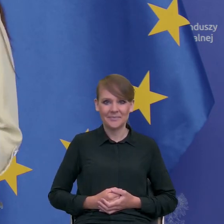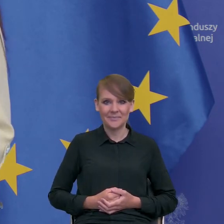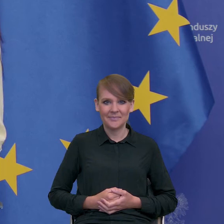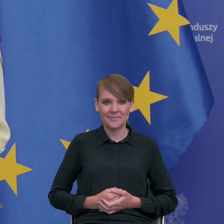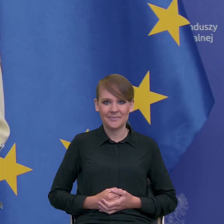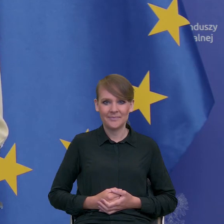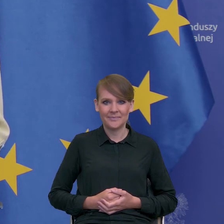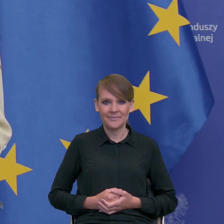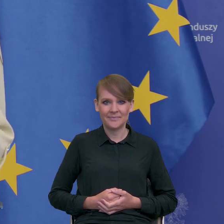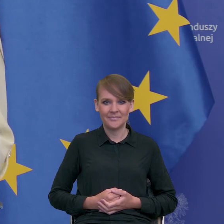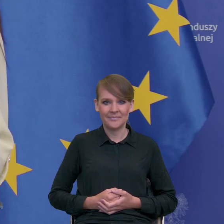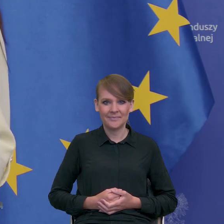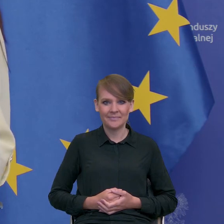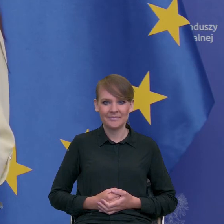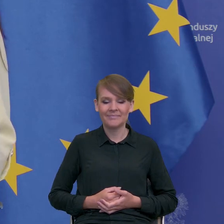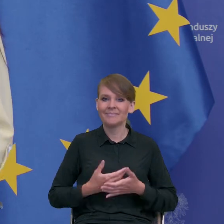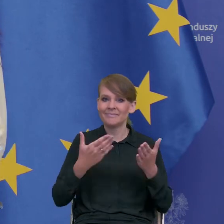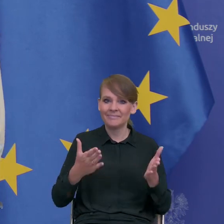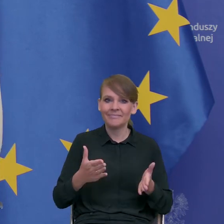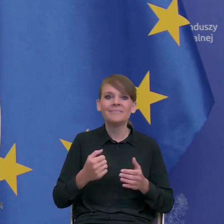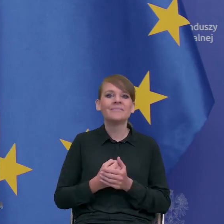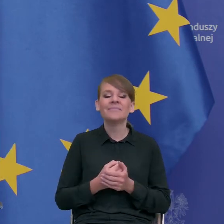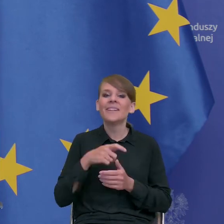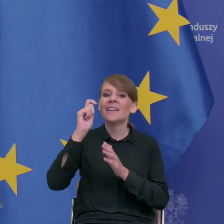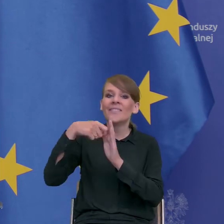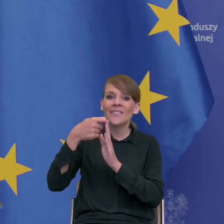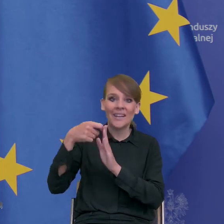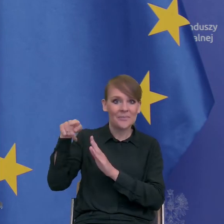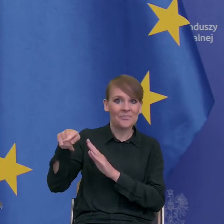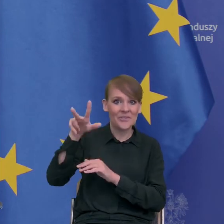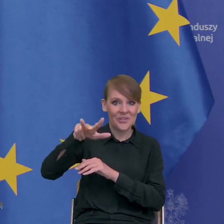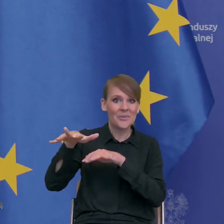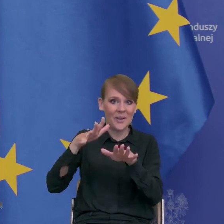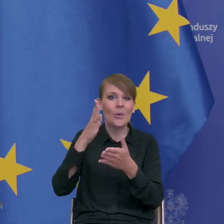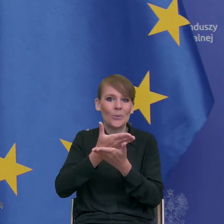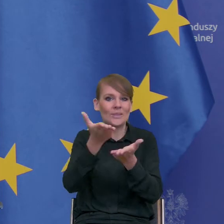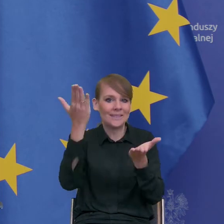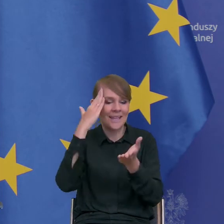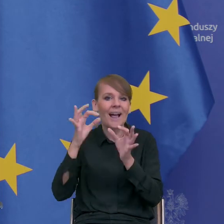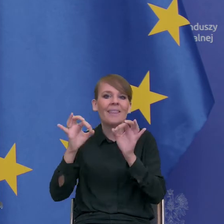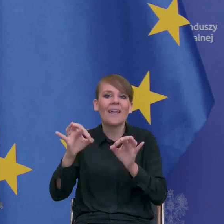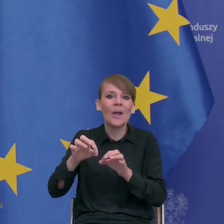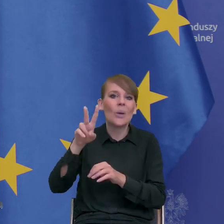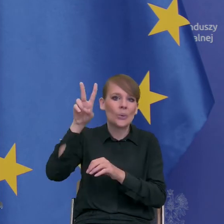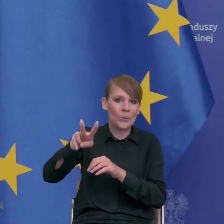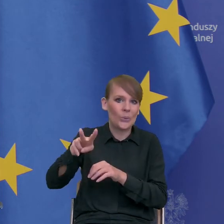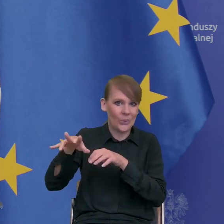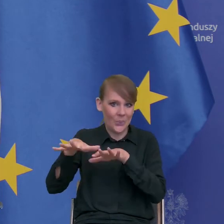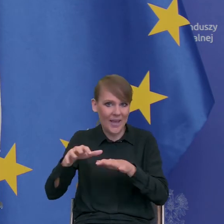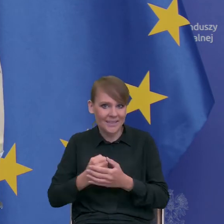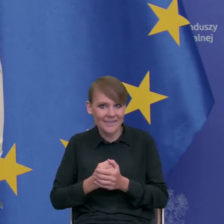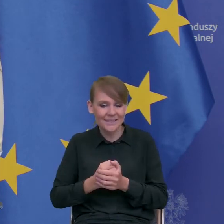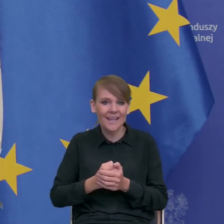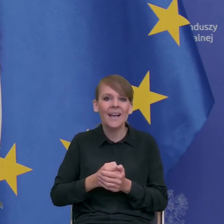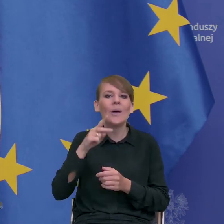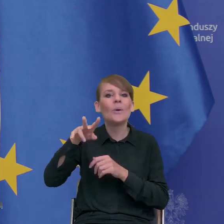Moi drodzy, film trzeciego miejsca już znacie. Pora na drugie miejsce. Drugie miejsce w naszym